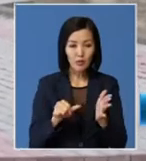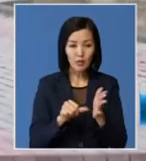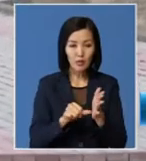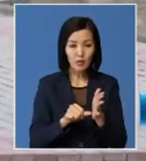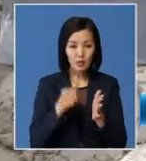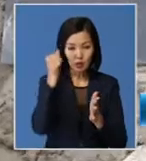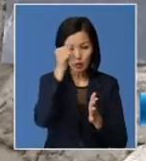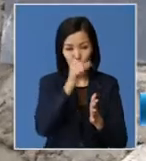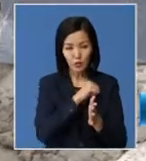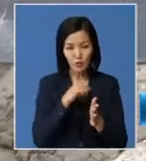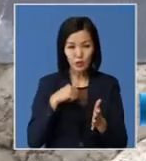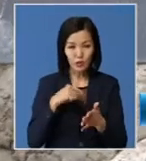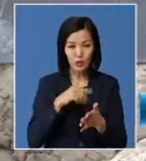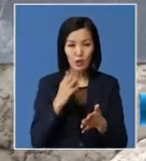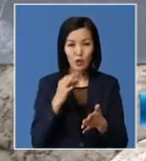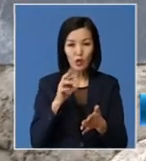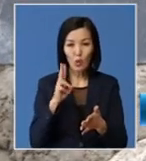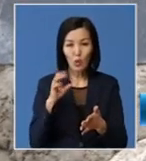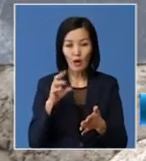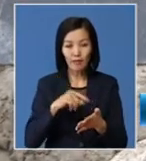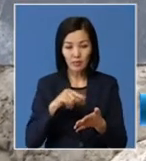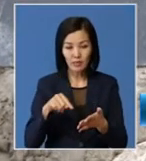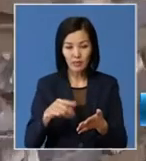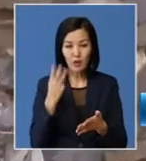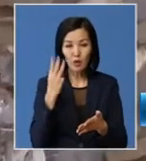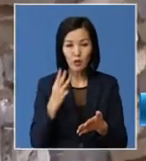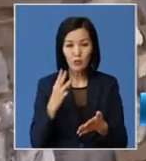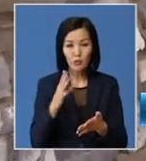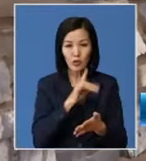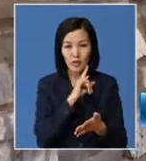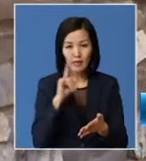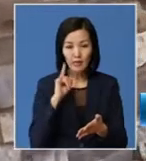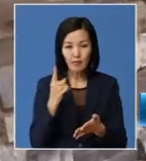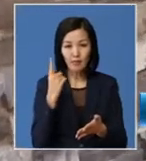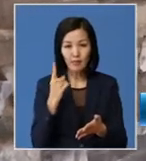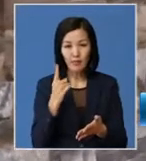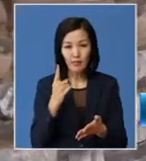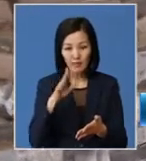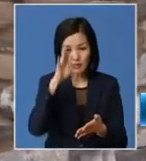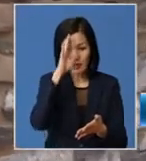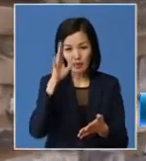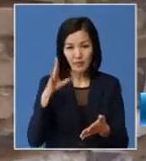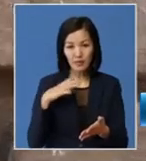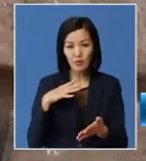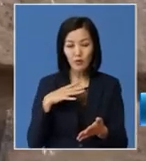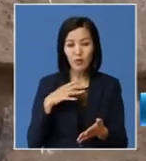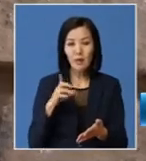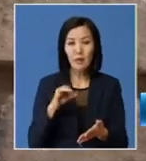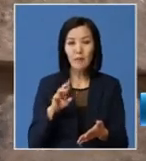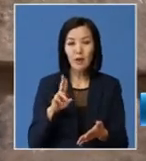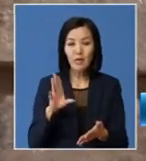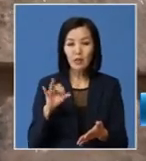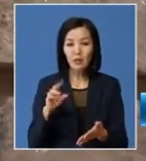бетіне түсіргентін. Тас мүсіндерде үш әйел мен бір ер адам бейнеленген. Халық оны обастан Баян Сұлу, сіңілісі